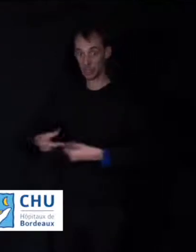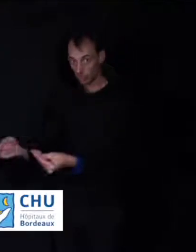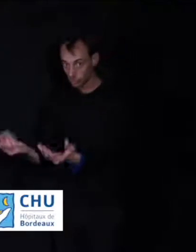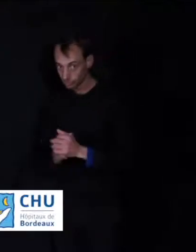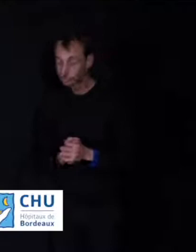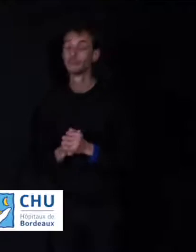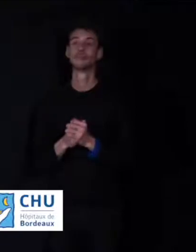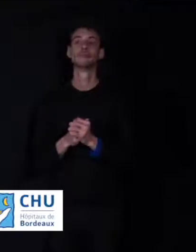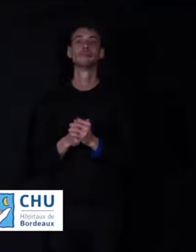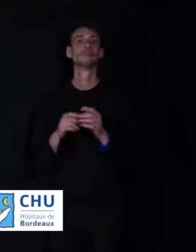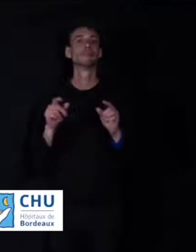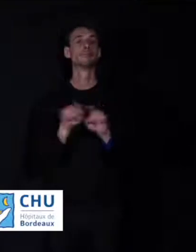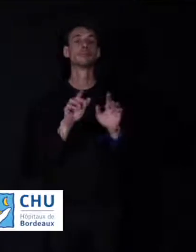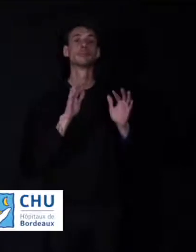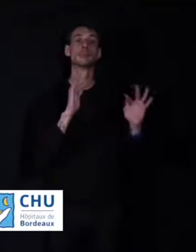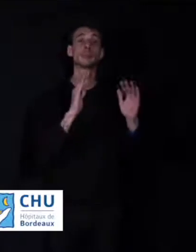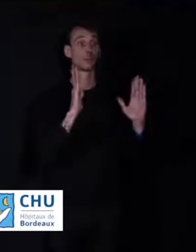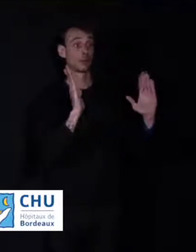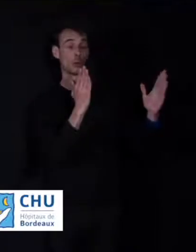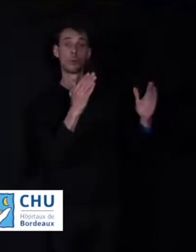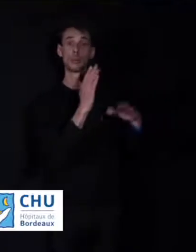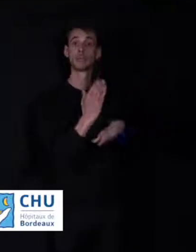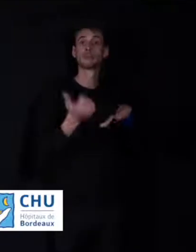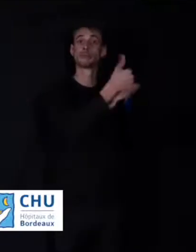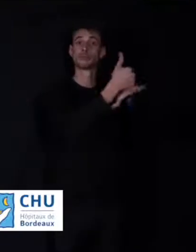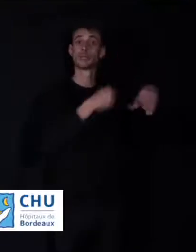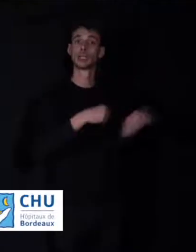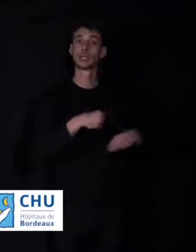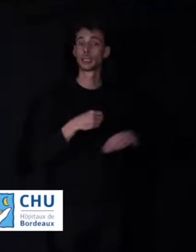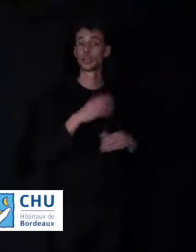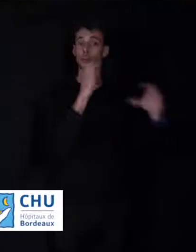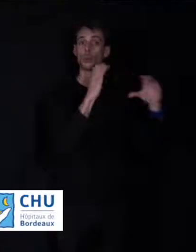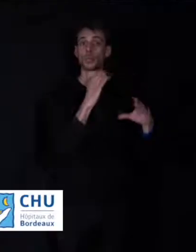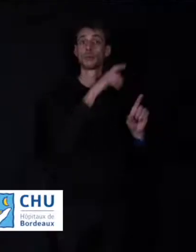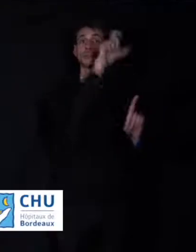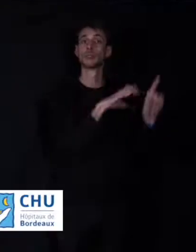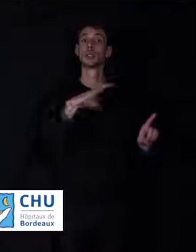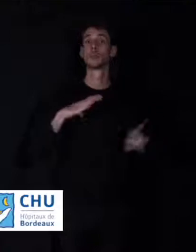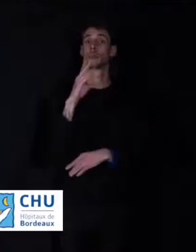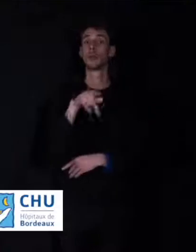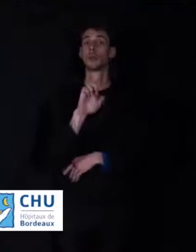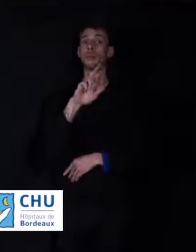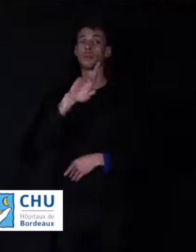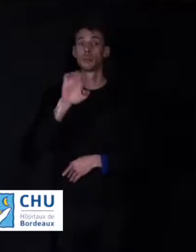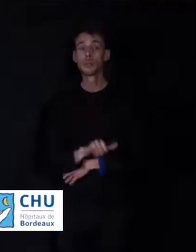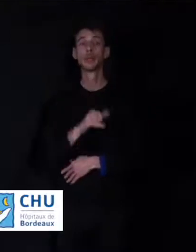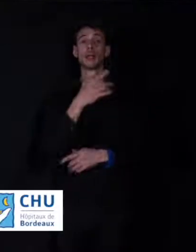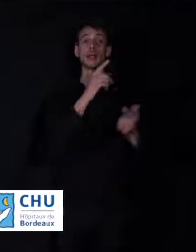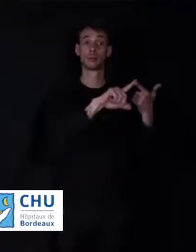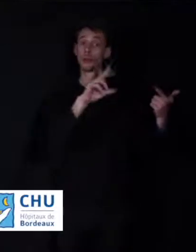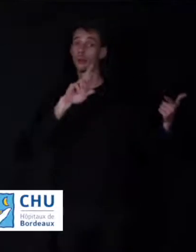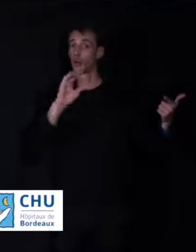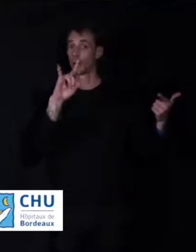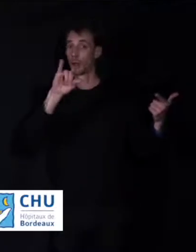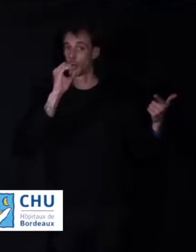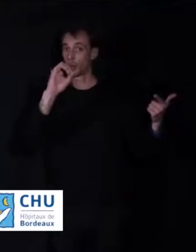également à la direction de la communication du CHU et plus particulièrement Madame Perret et Madame Rode. Et un grand merci également au